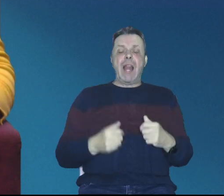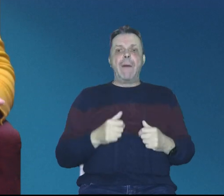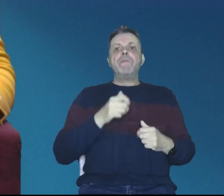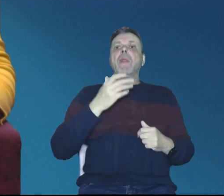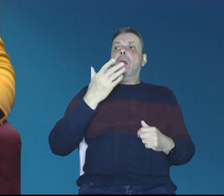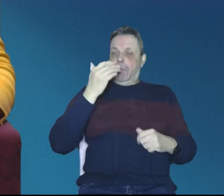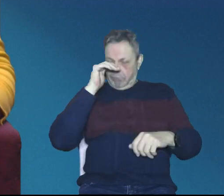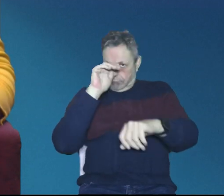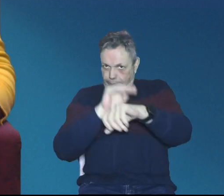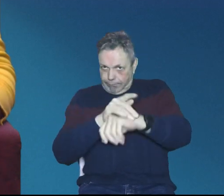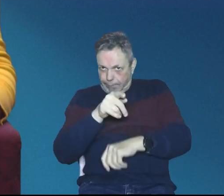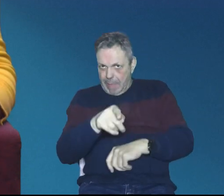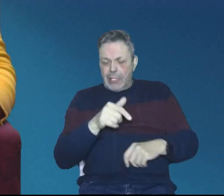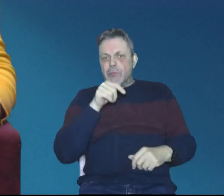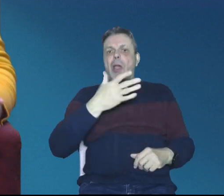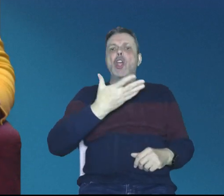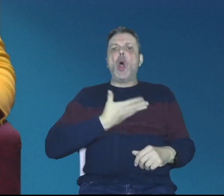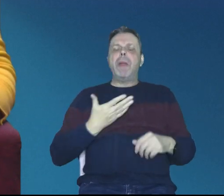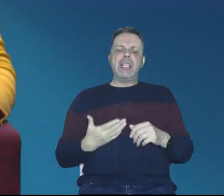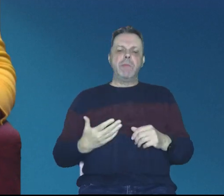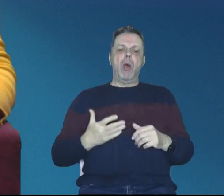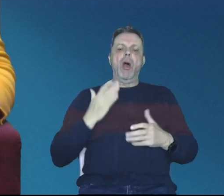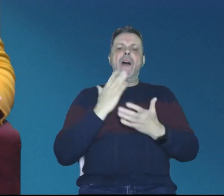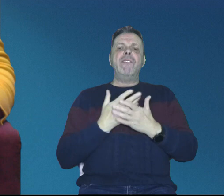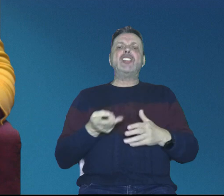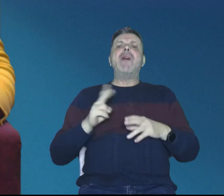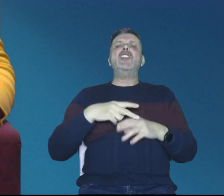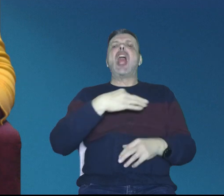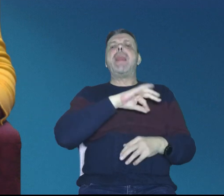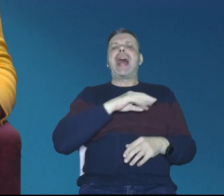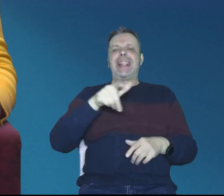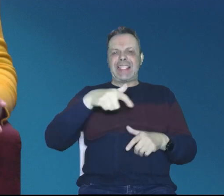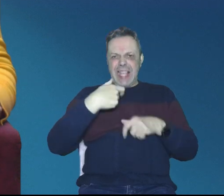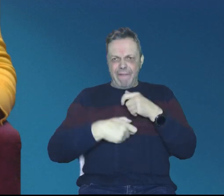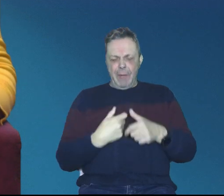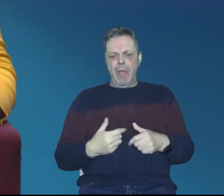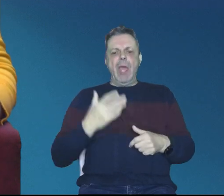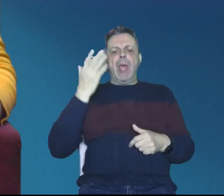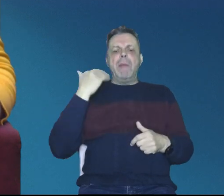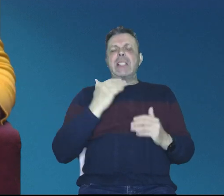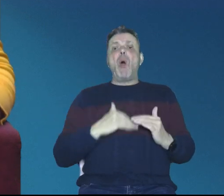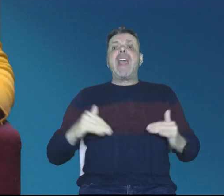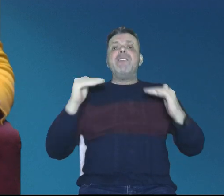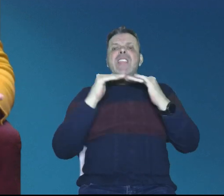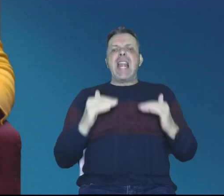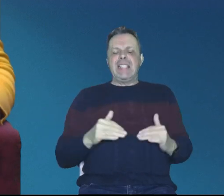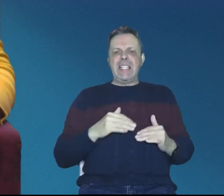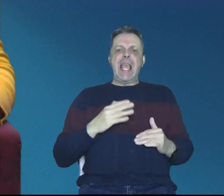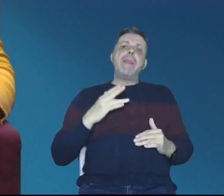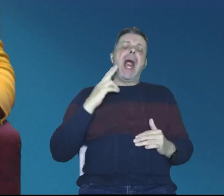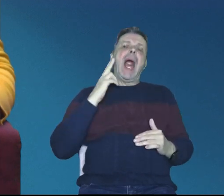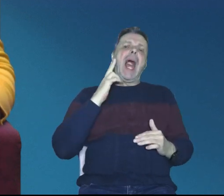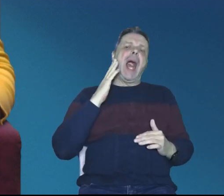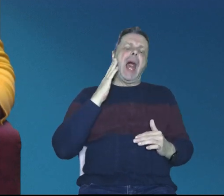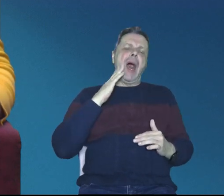filma. Bile smo zapažene i dobili smo u stvari već i više nagrada za taj filmić. Bile smo čak i